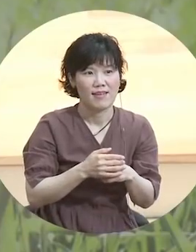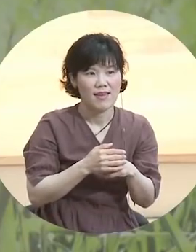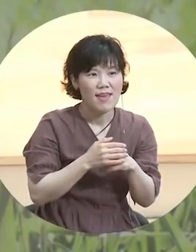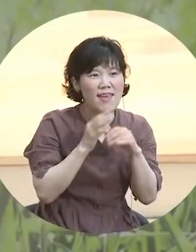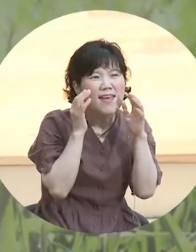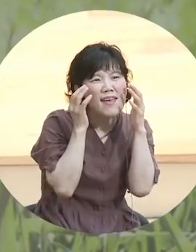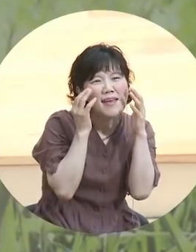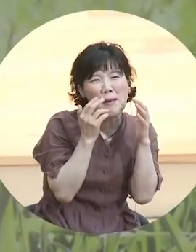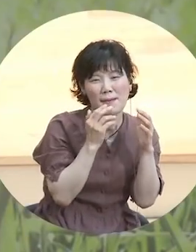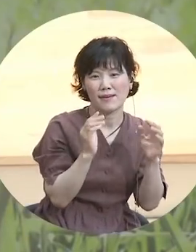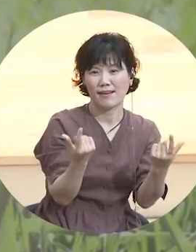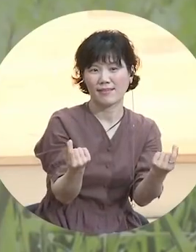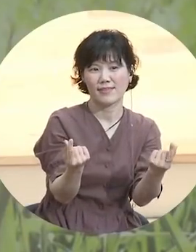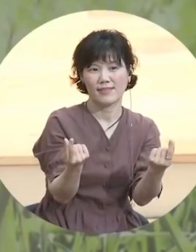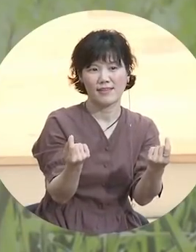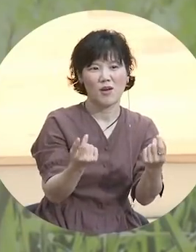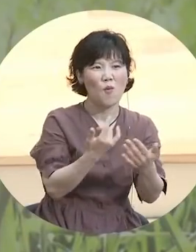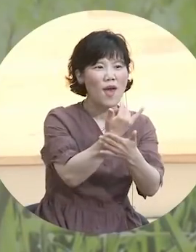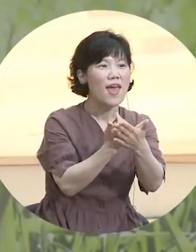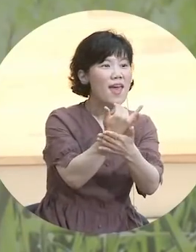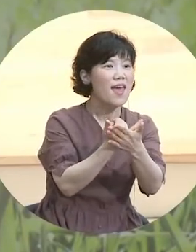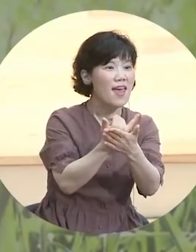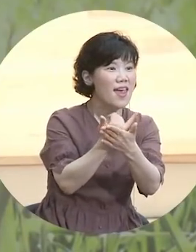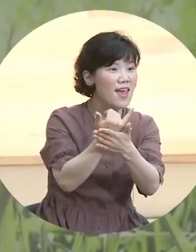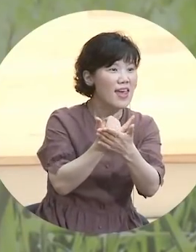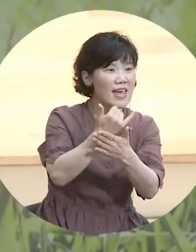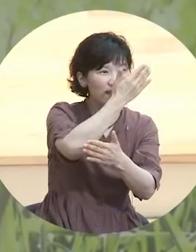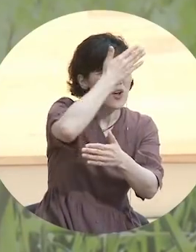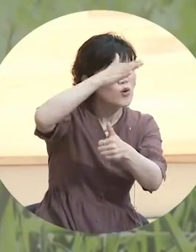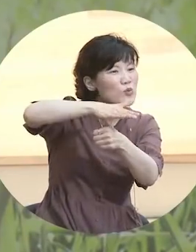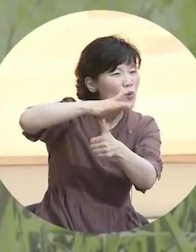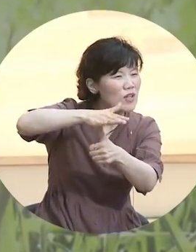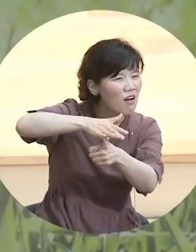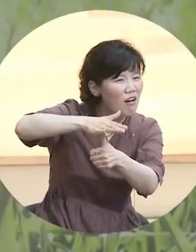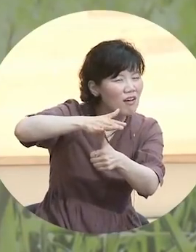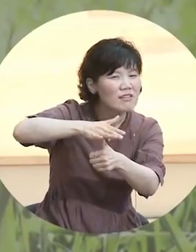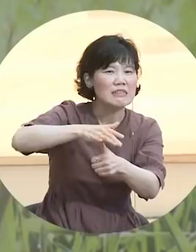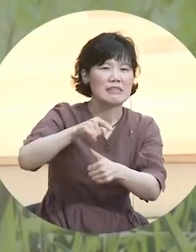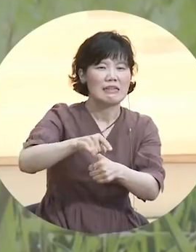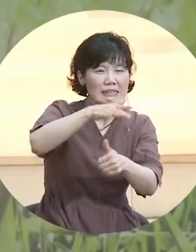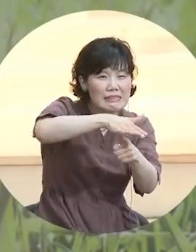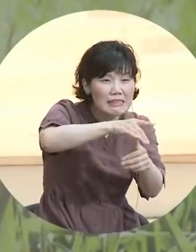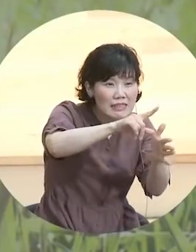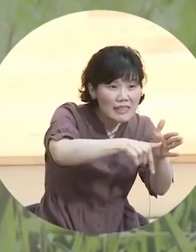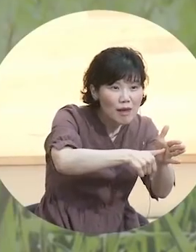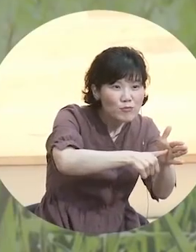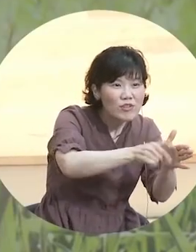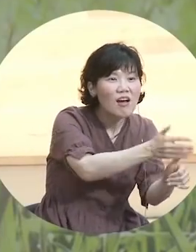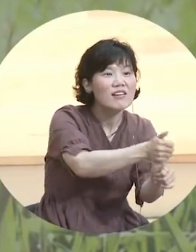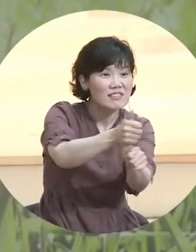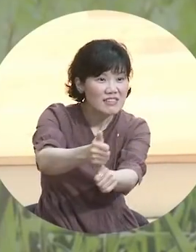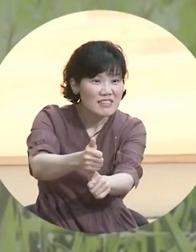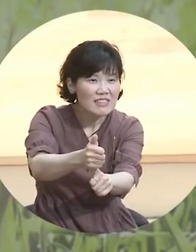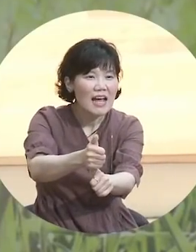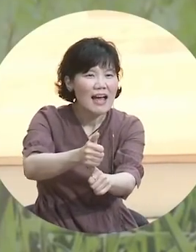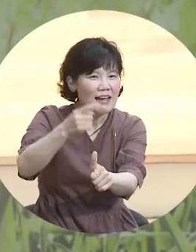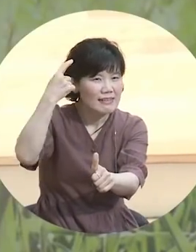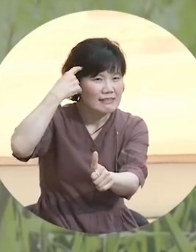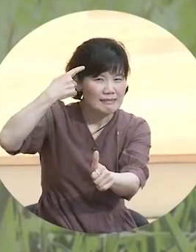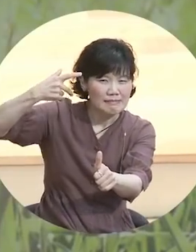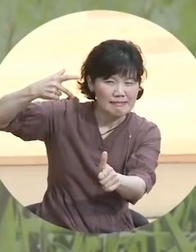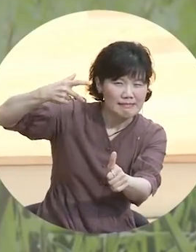애땐 아이들이에요. 그 대부분이 고아 청소년들이래요. 근데 청소년 어릴 때부터 잡아다가